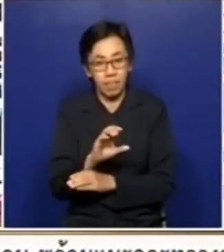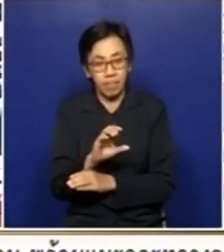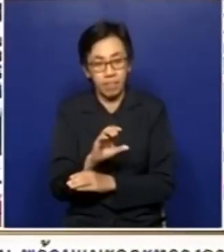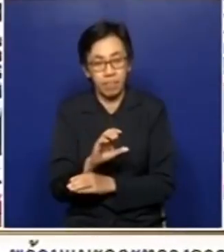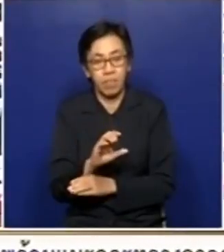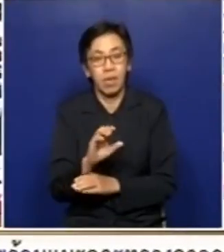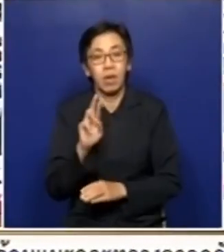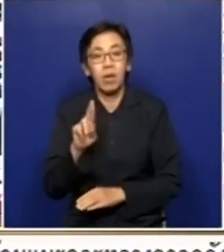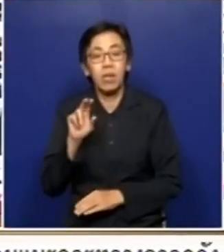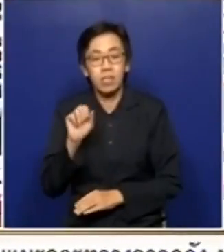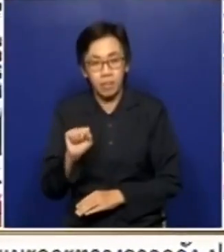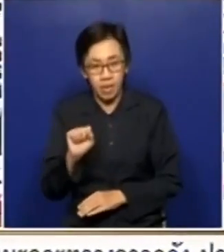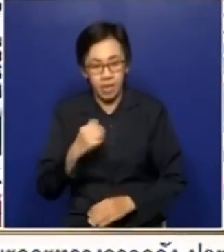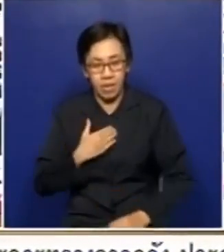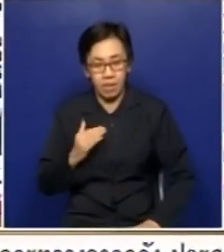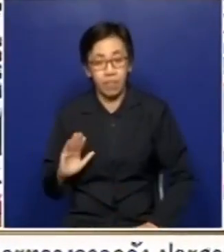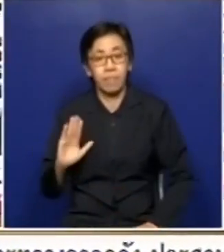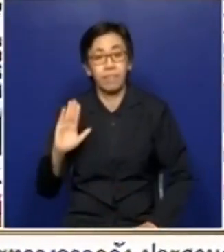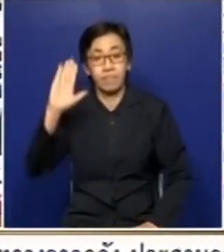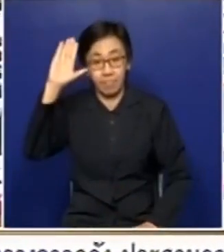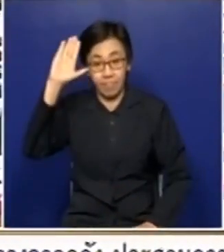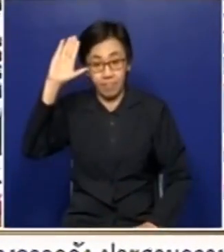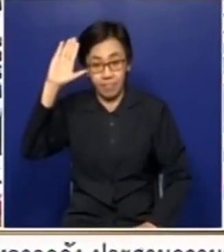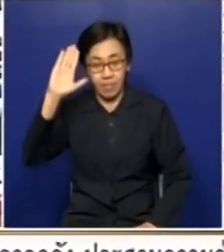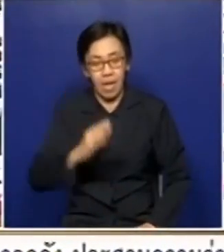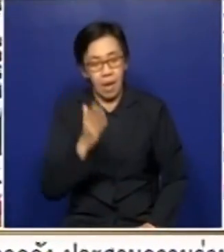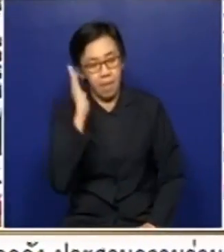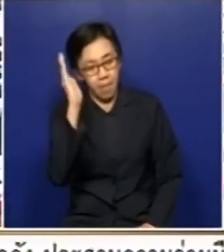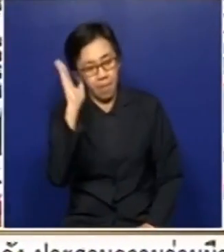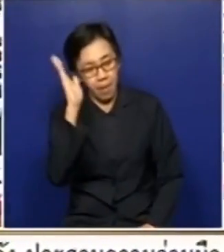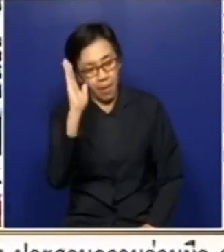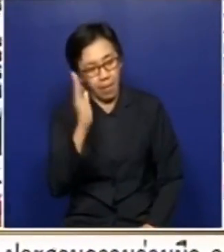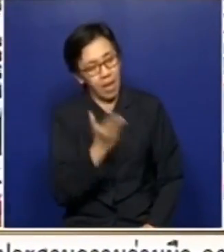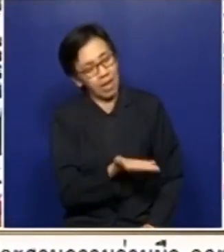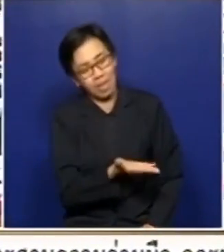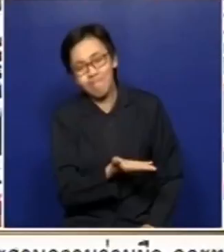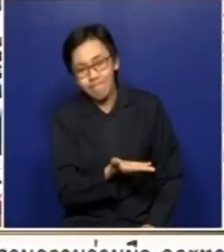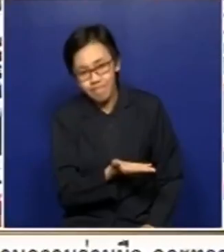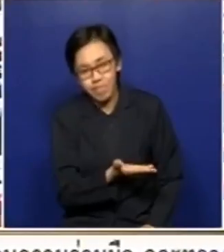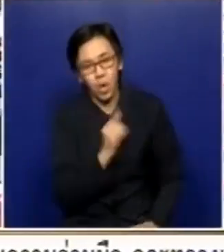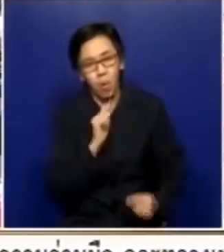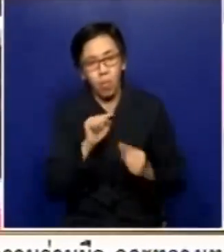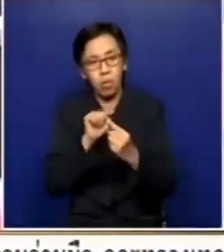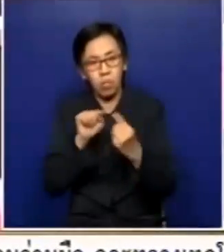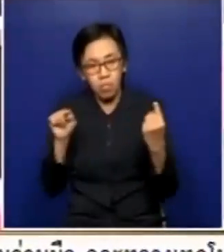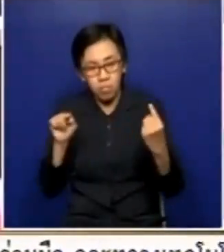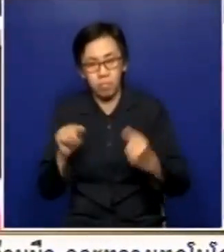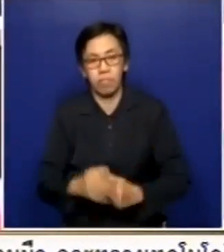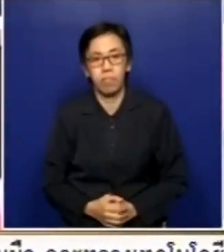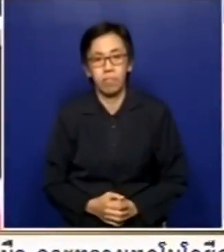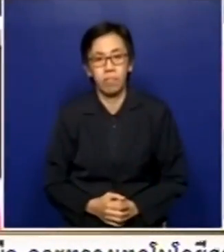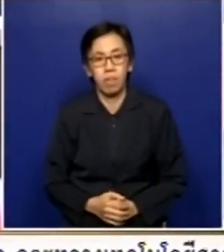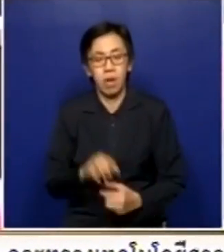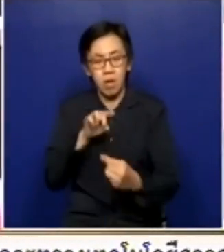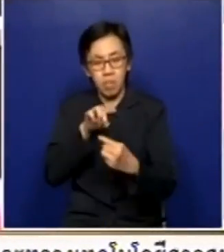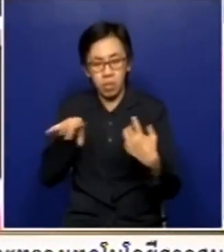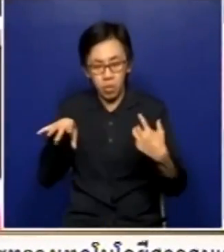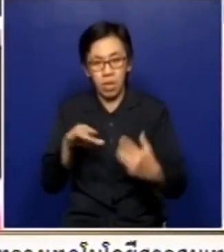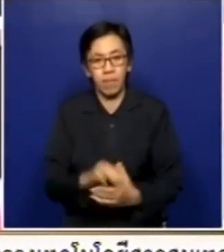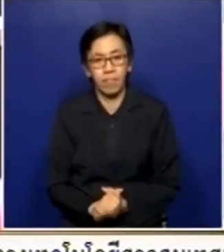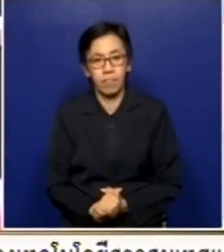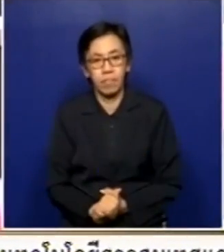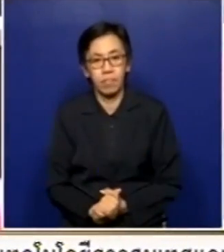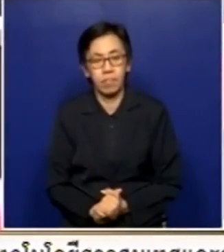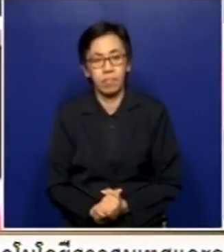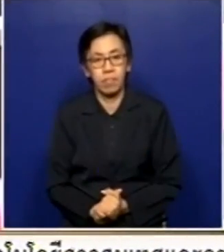ประท้วงท่านสมาชิกผู้ทรงเกียรติกำลังอภิปรายนอกประเด็นครับนอกประเด็นหลักเข้า